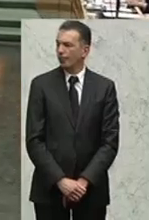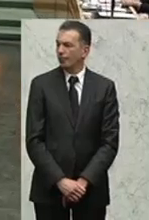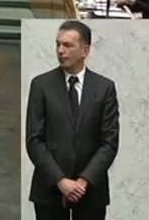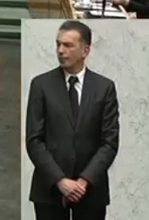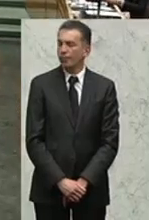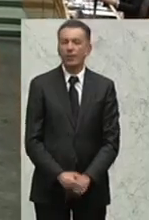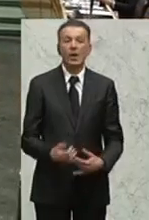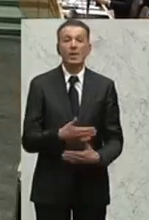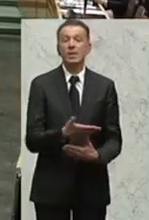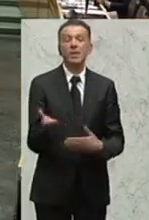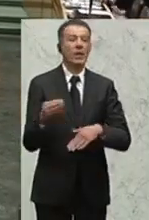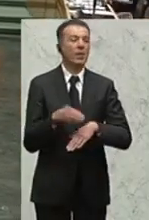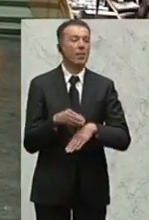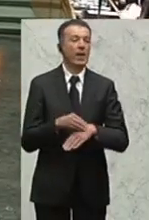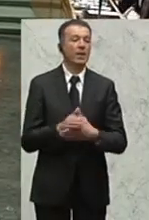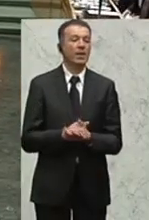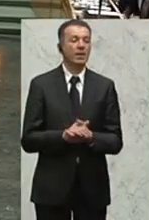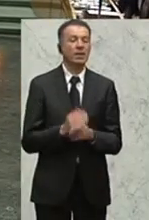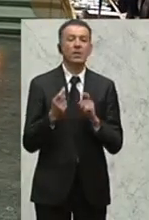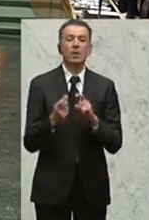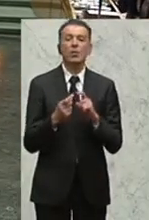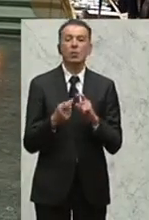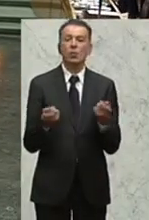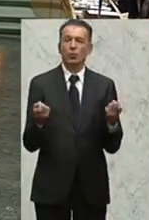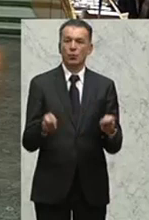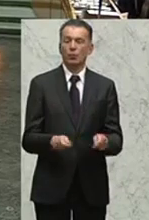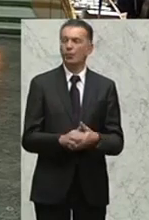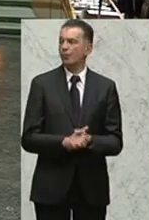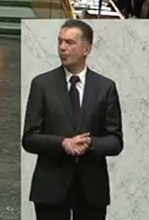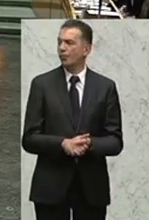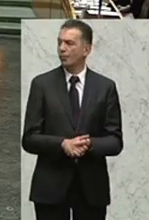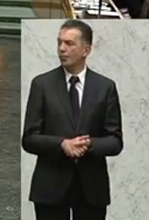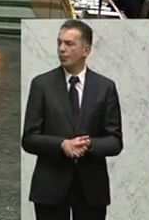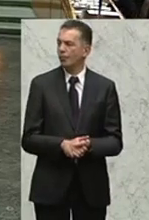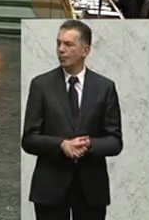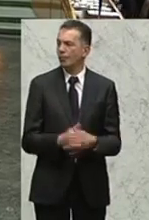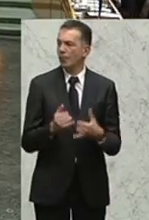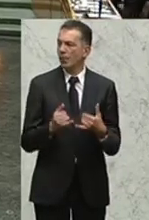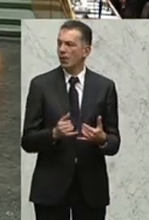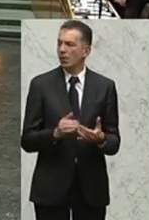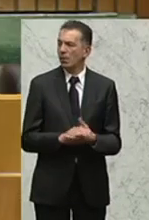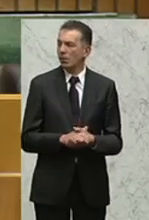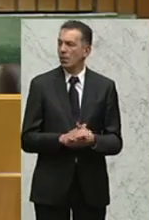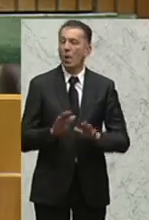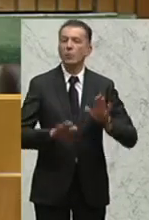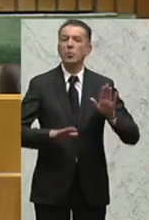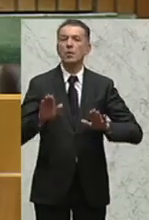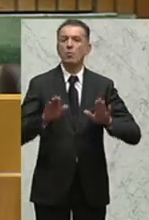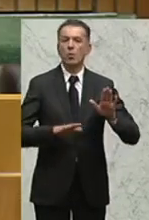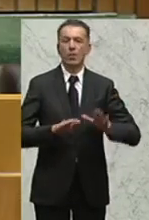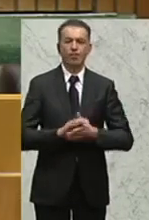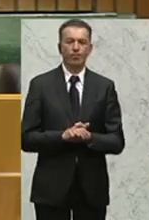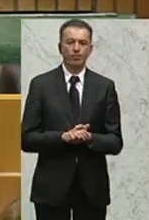zu Wort ist niemand mehr gemeldet die Debatte ist geschlossen wir gelangen zu einer Reihe von